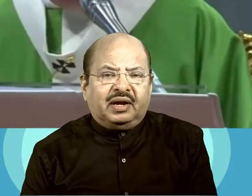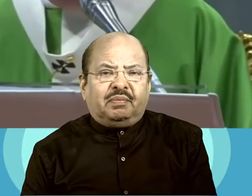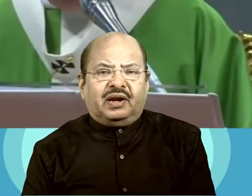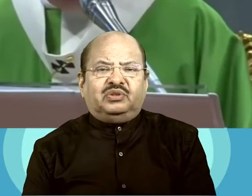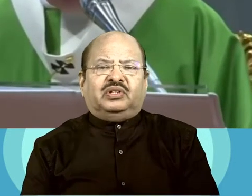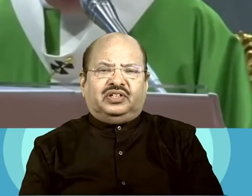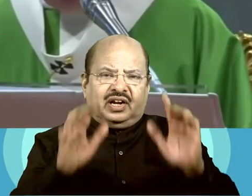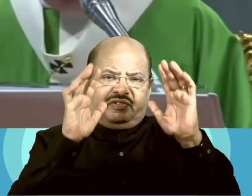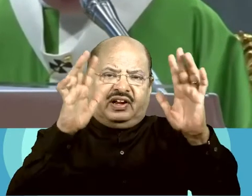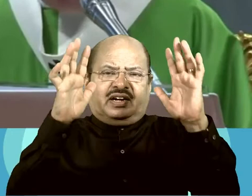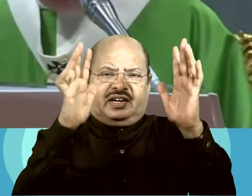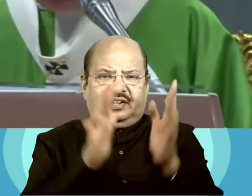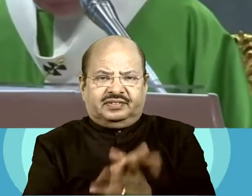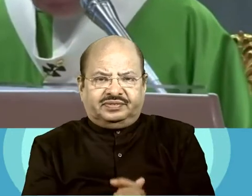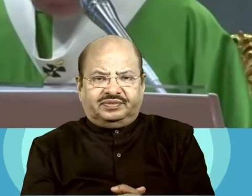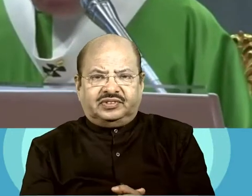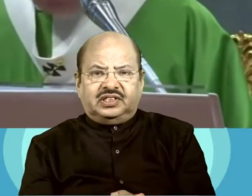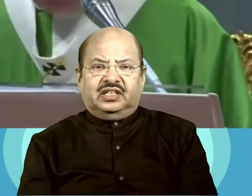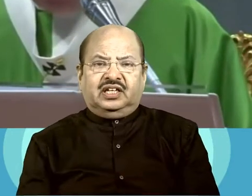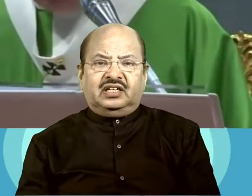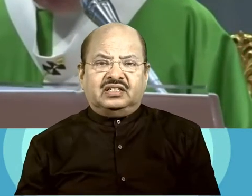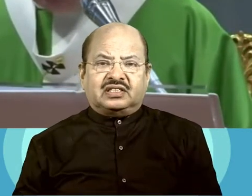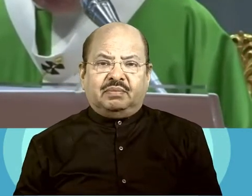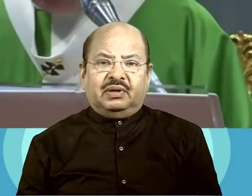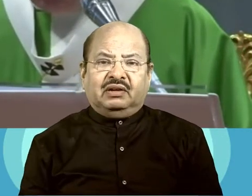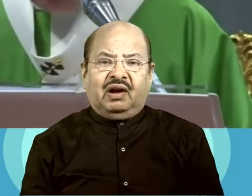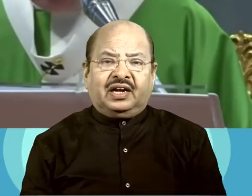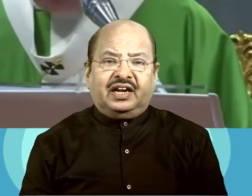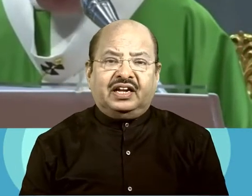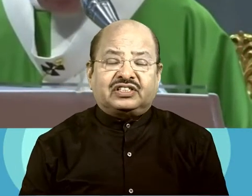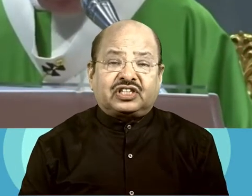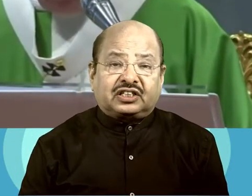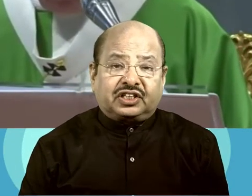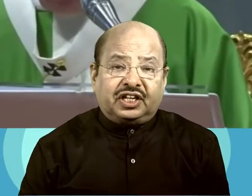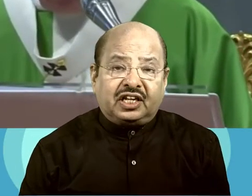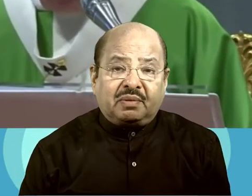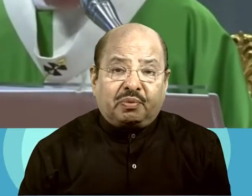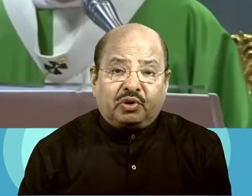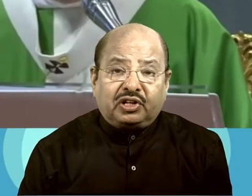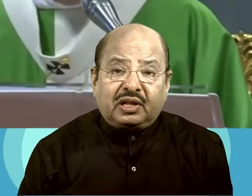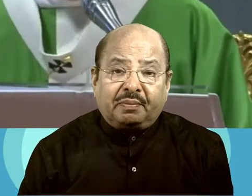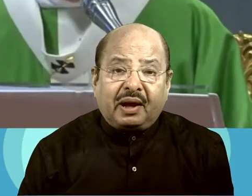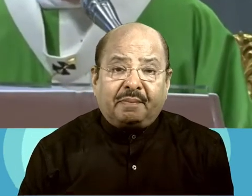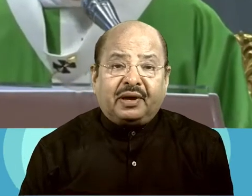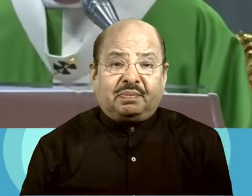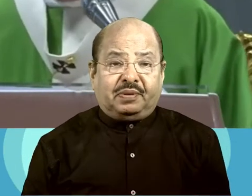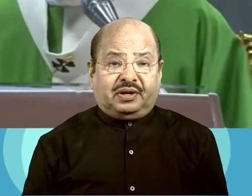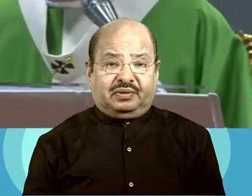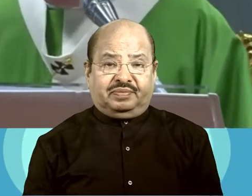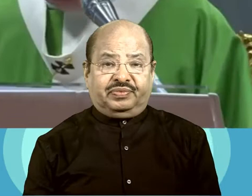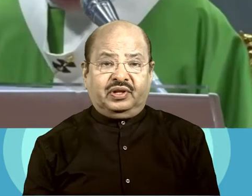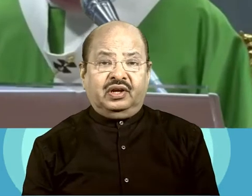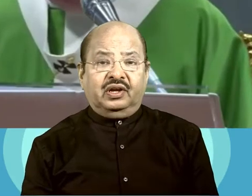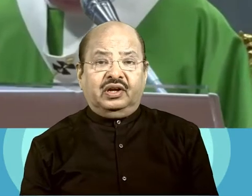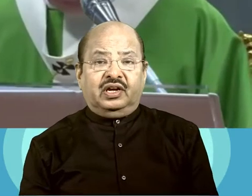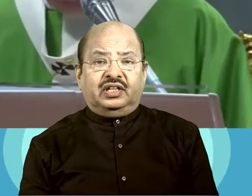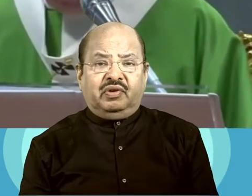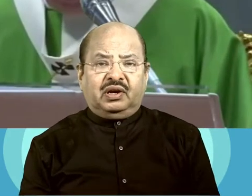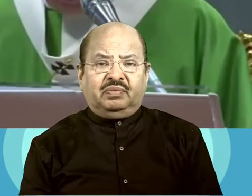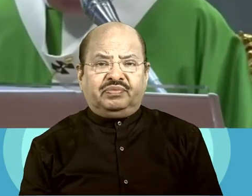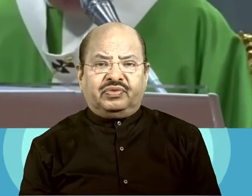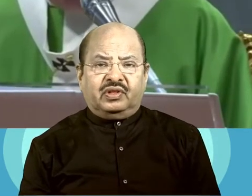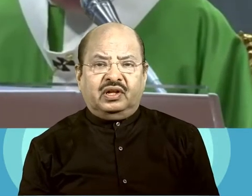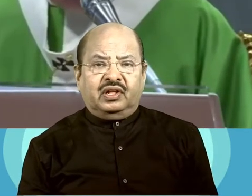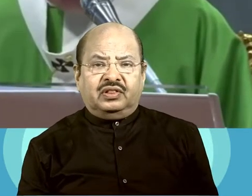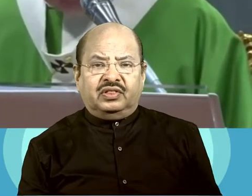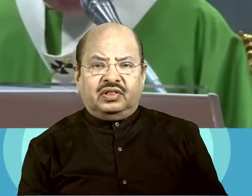മാലാഖയോട് മറിയം പറഞ്ഞു, അത് നിറവേറട്ടെ എന്ന് സമ്മതവാക്കിൻ്റെ ശക്തി എപ്പോഴും നമ്മെ അമ്പരപ്പിക്കുന്നു. ഇത്